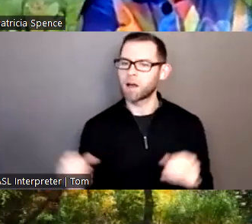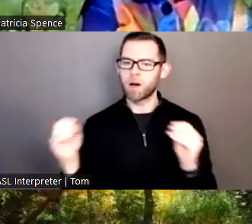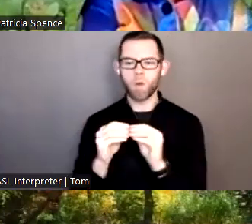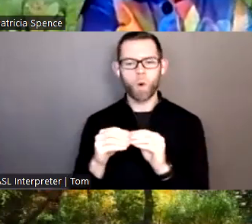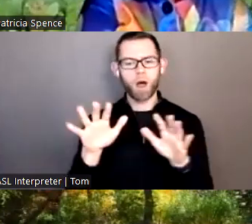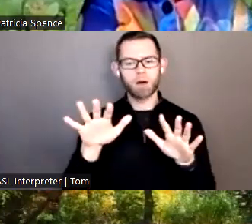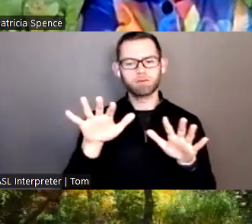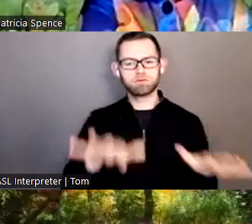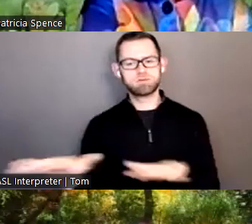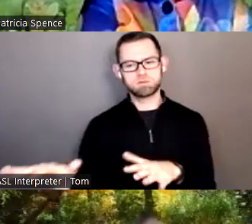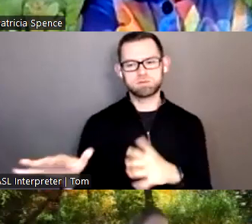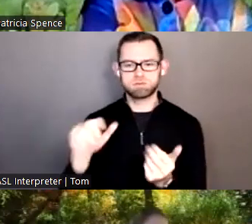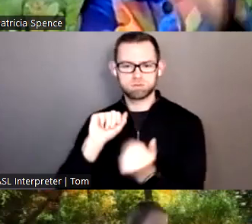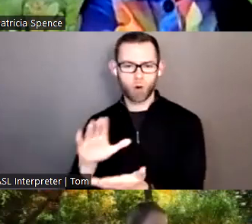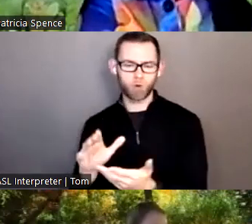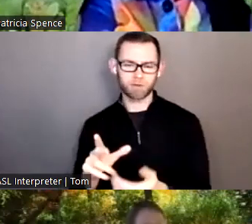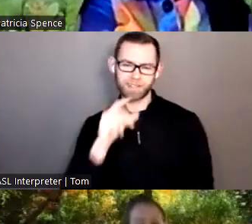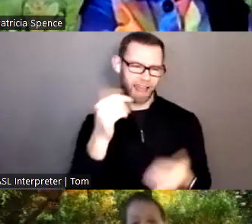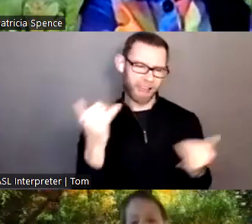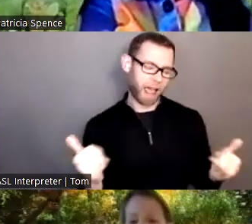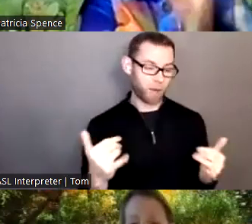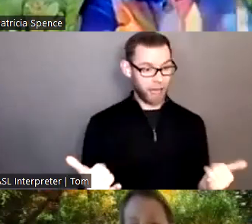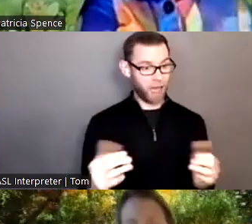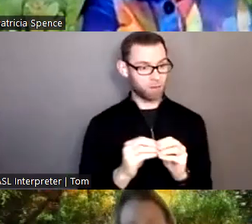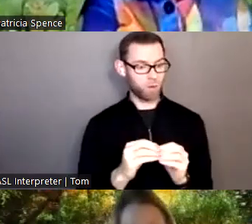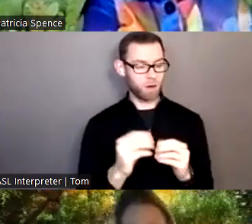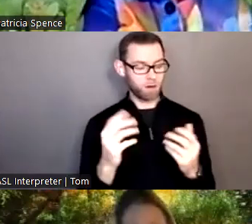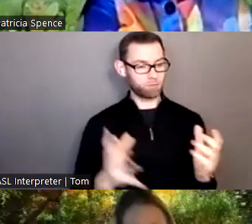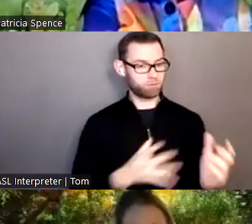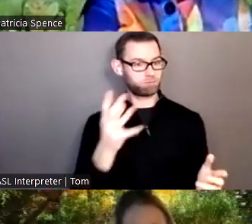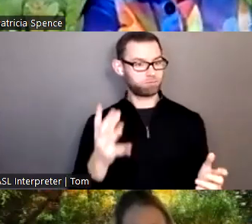pour capable gagner plus d'informations, on pas connaît.